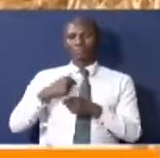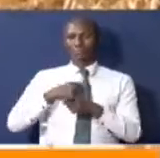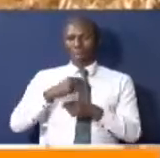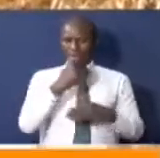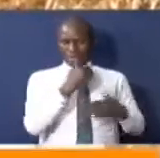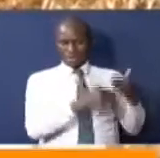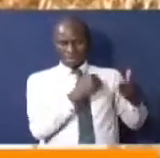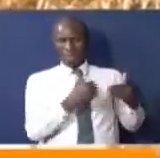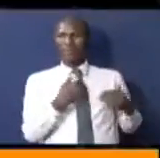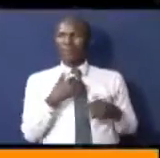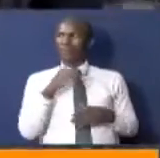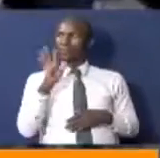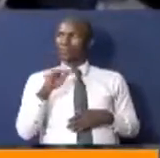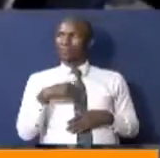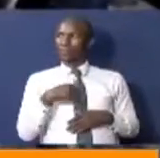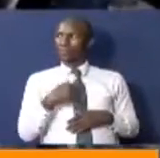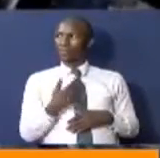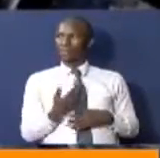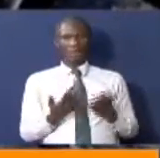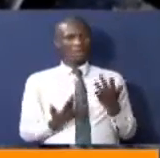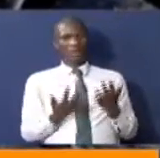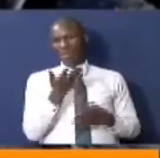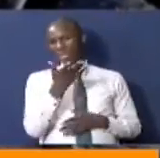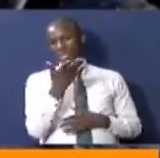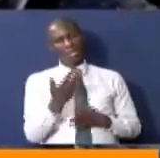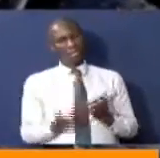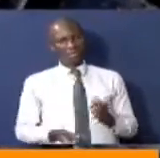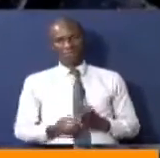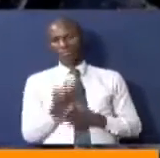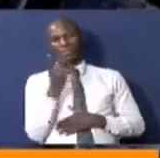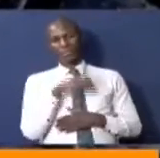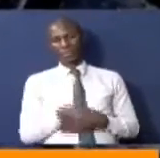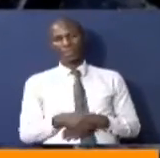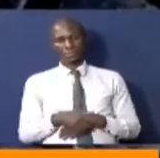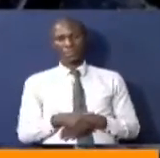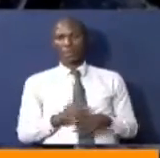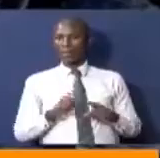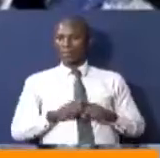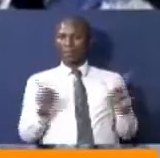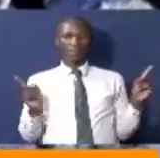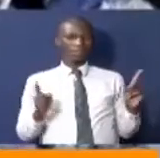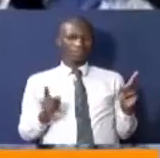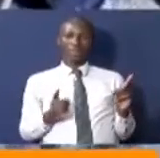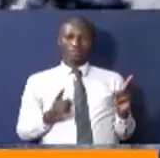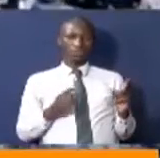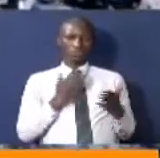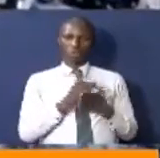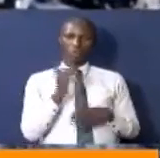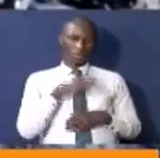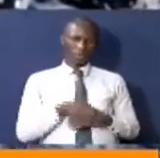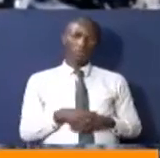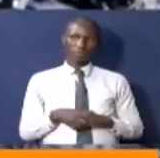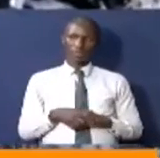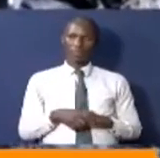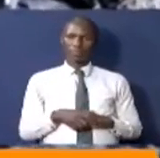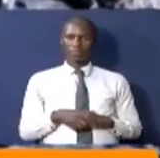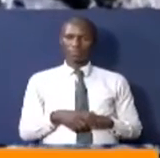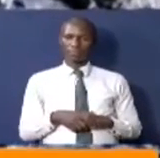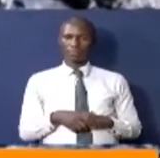neighbor. So ni moto tu imetokea, mtoto akachomeka. Lakini amerescue. Na kuna